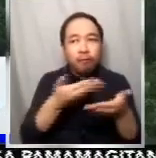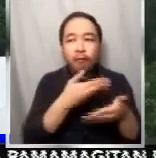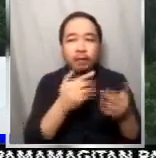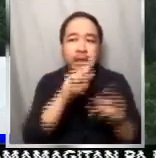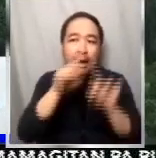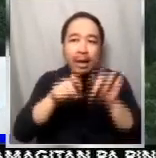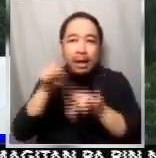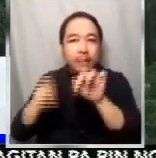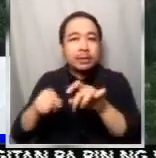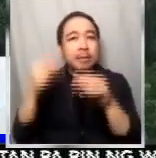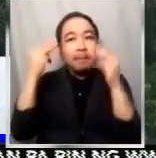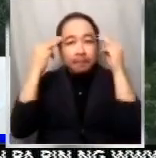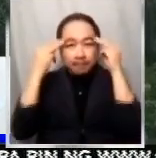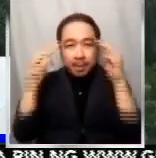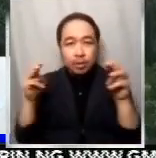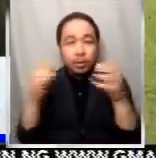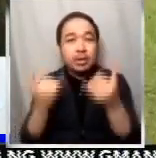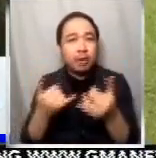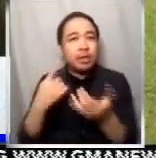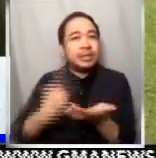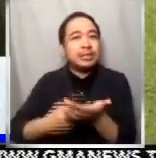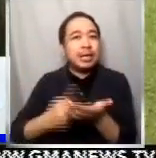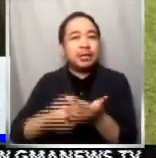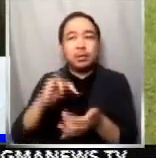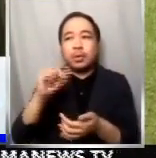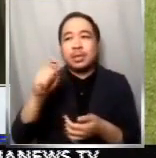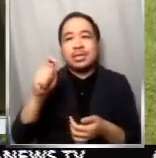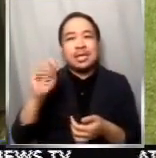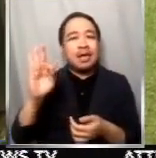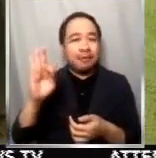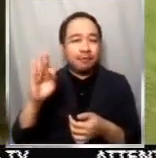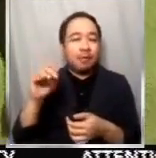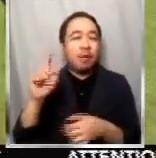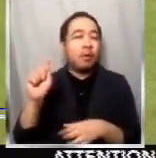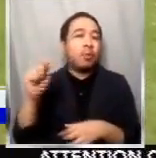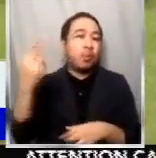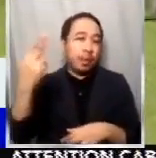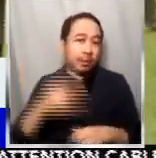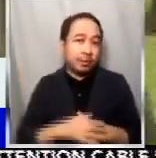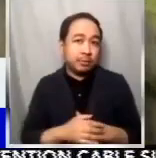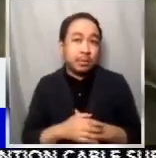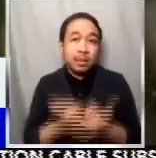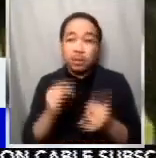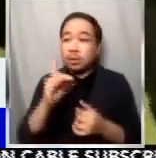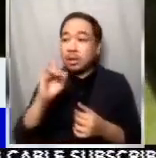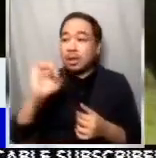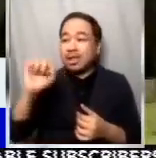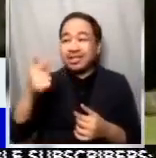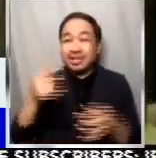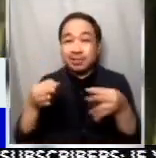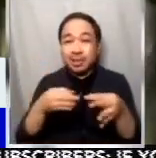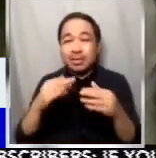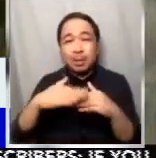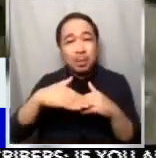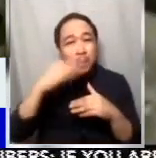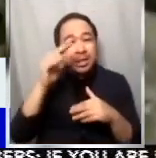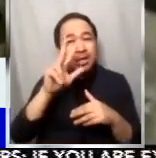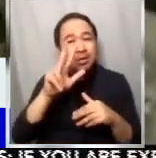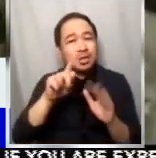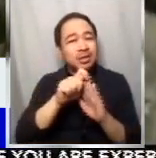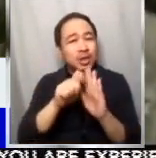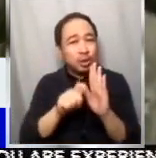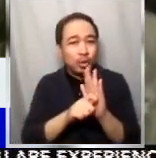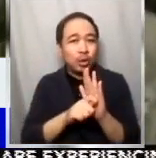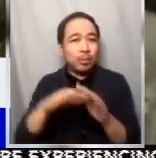daw sa pulong ng IATF sa Huwebes. Ayon sa DILG, humigit kumulang 2 trilyong pisong kita mula sa turismo ang